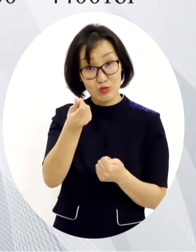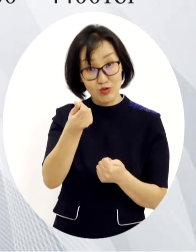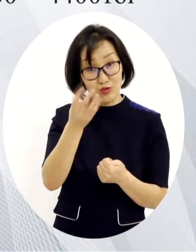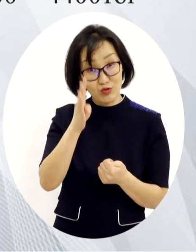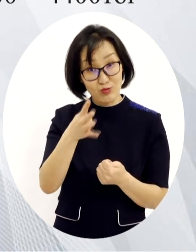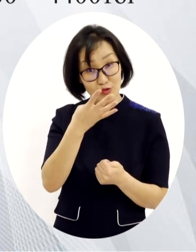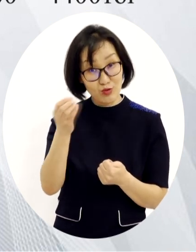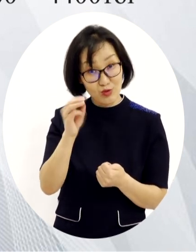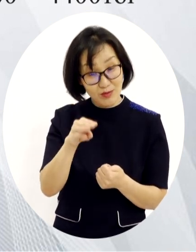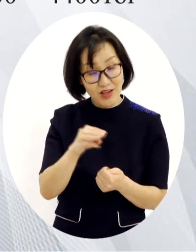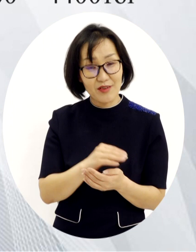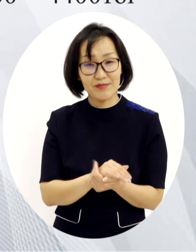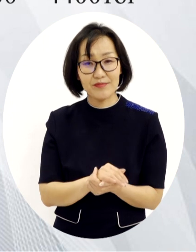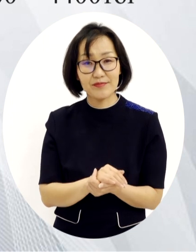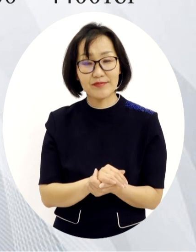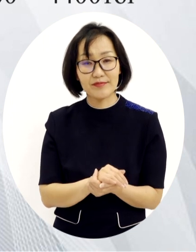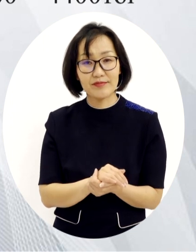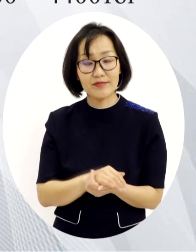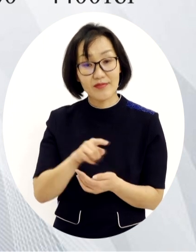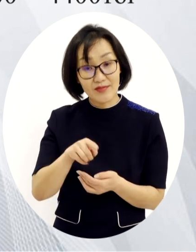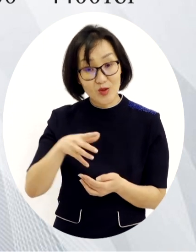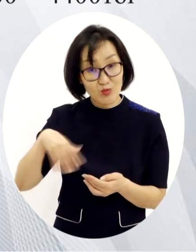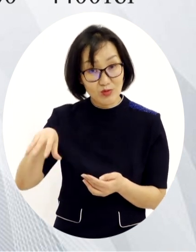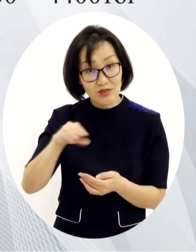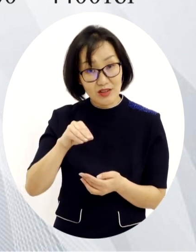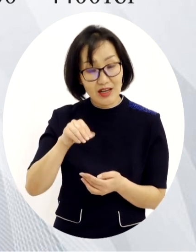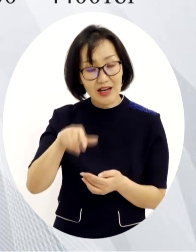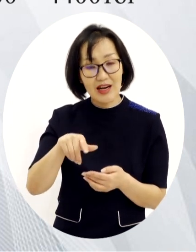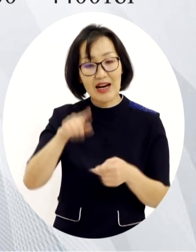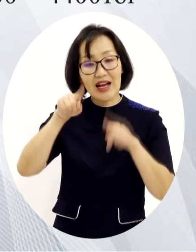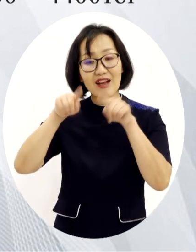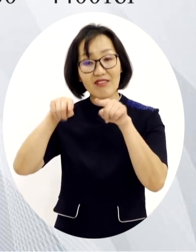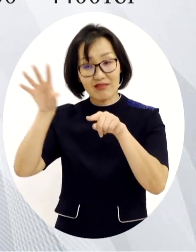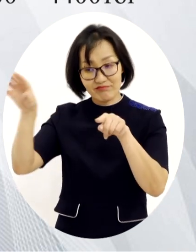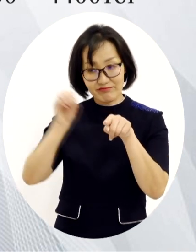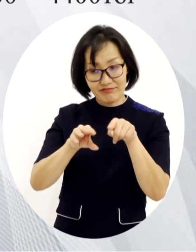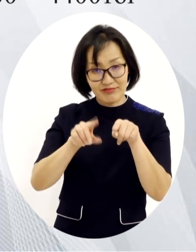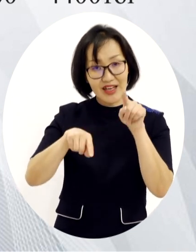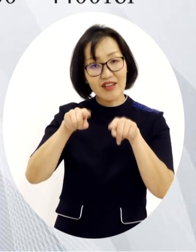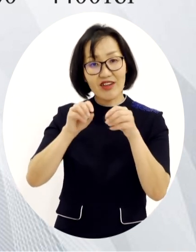4400 төгрөг хэмнэх нэ. За, тэгвэл энийг бүгдээрээ графикаас уншъя.